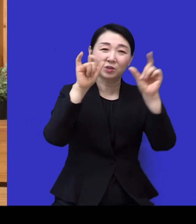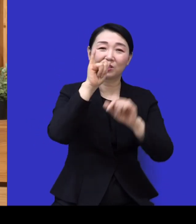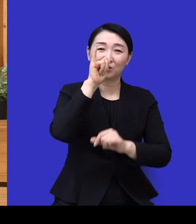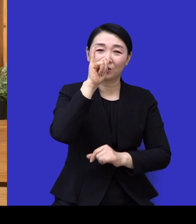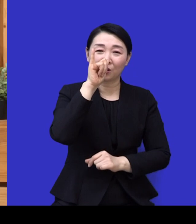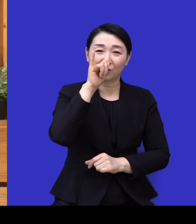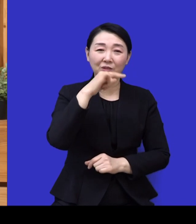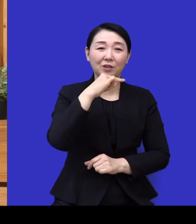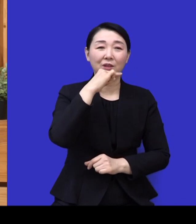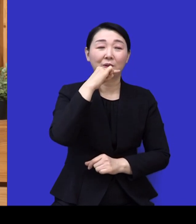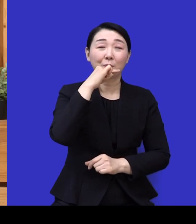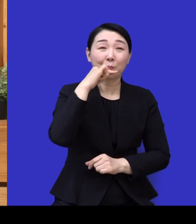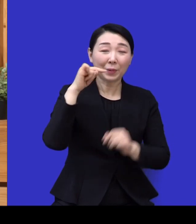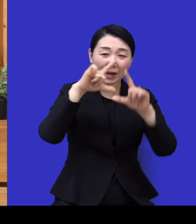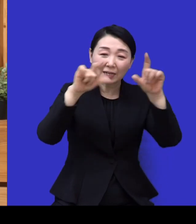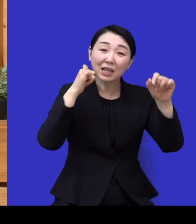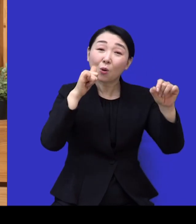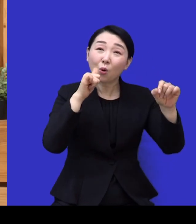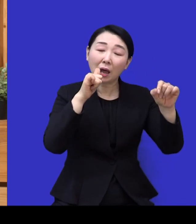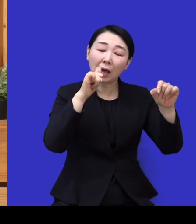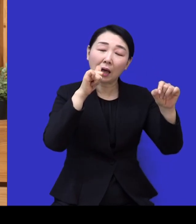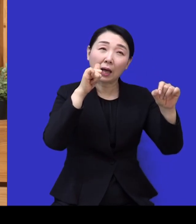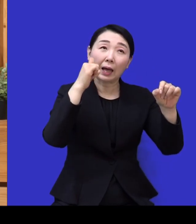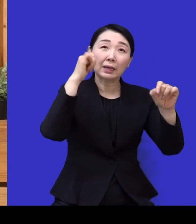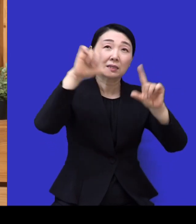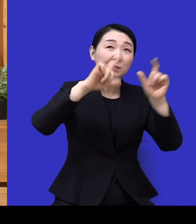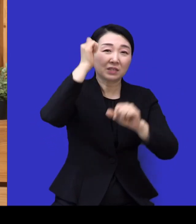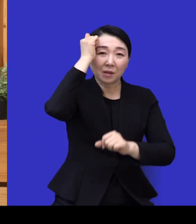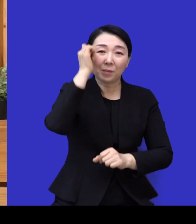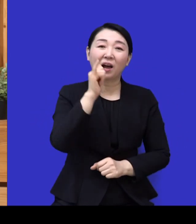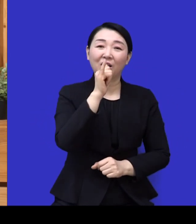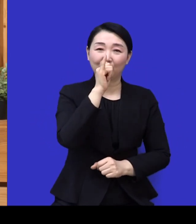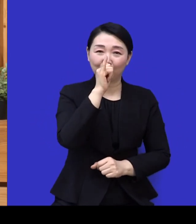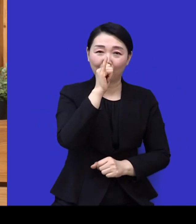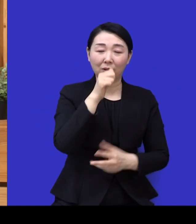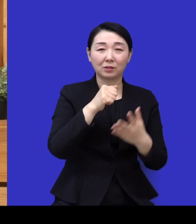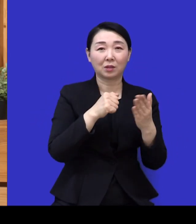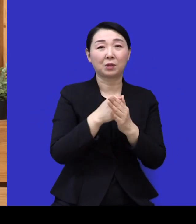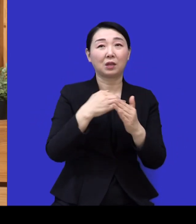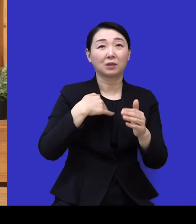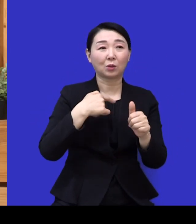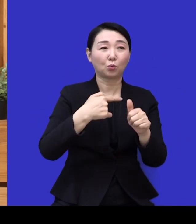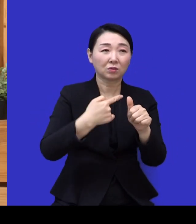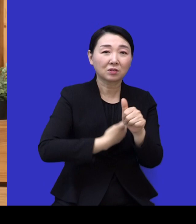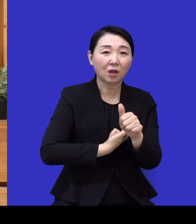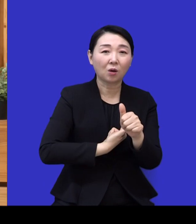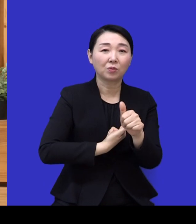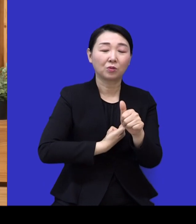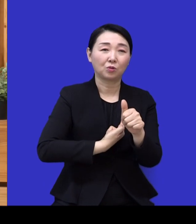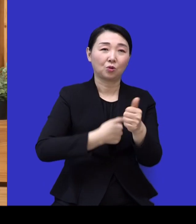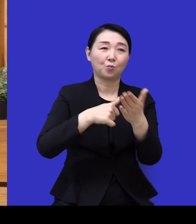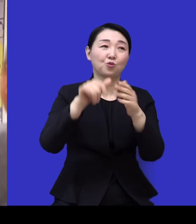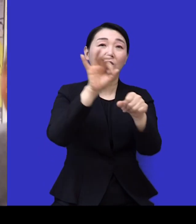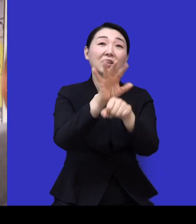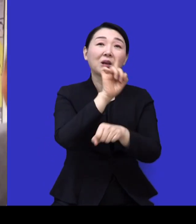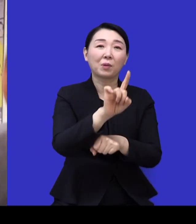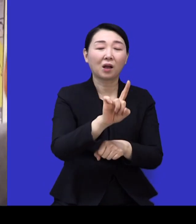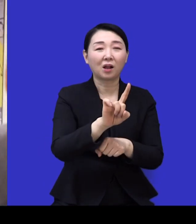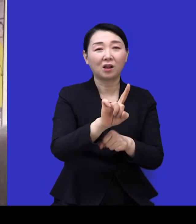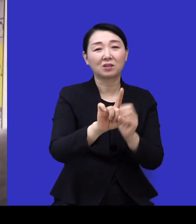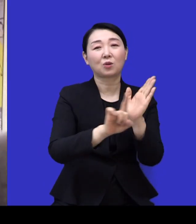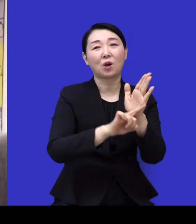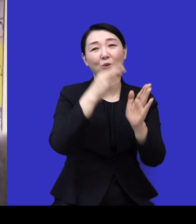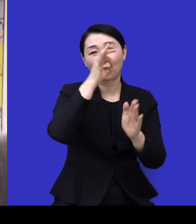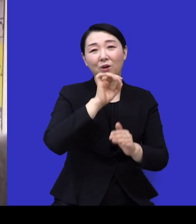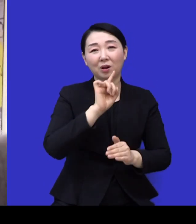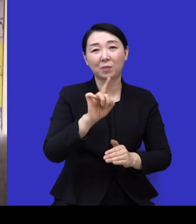뭐 빨간색 콜라라든가 뭐 그런 이미지가 내 머리에 항상 맴돌고 있기 때문에 나도 모르게 글로 손이 간다는 것이 사실 광고 효과잖아요. 네, 맞아요.